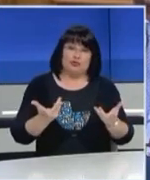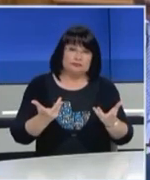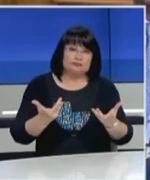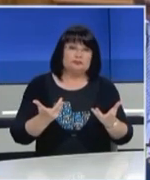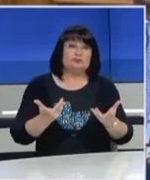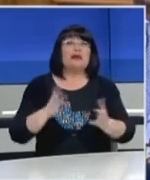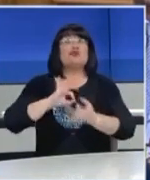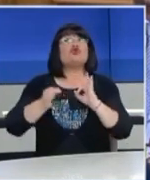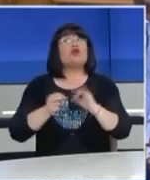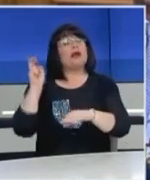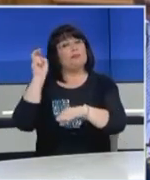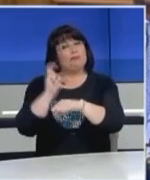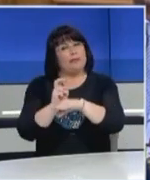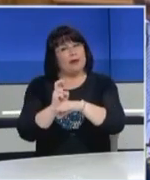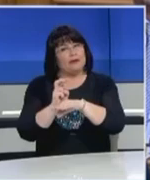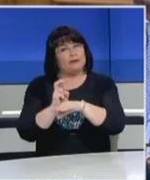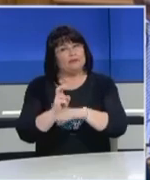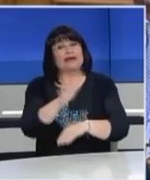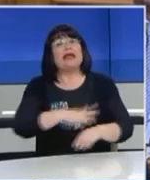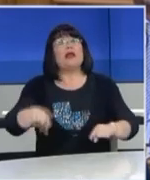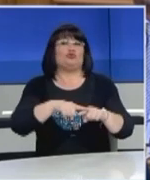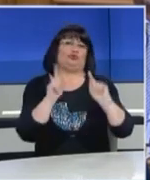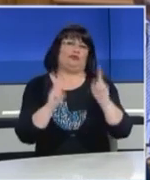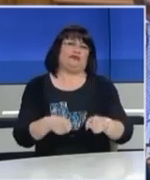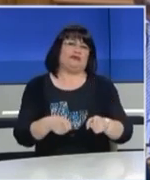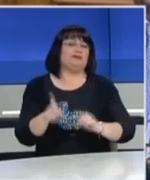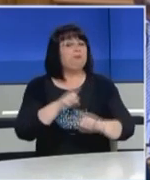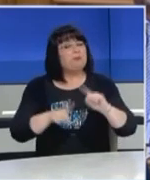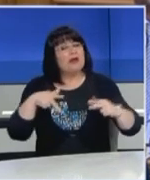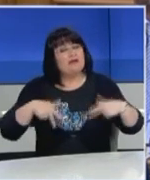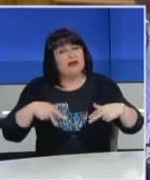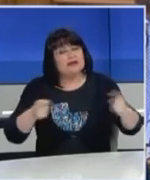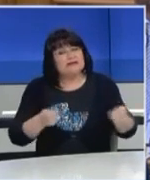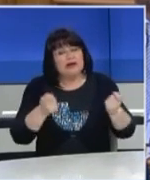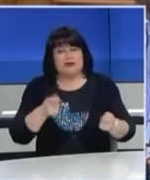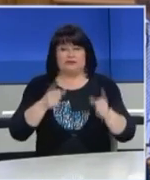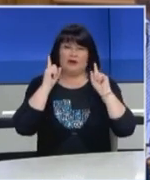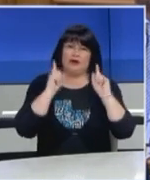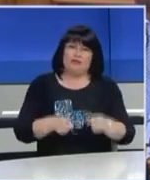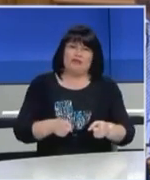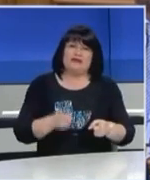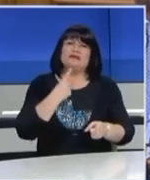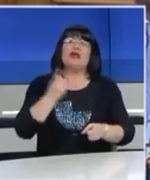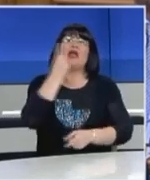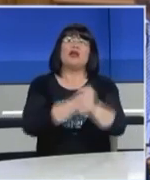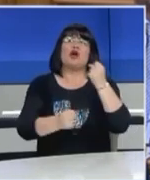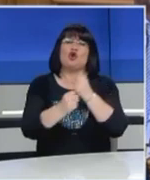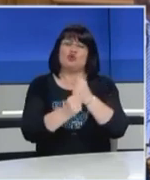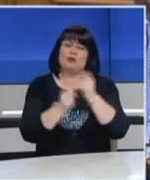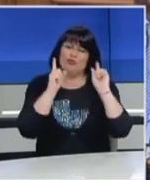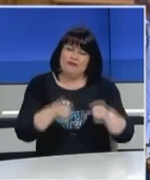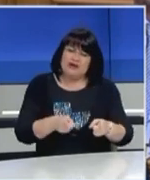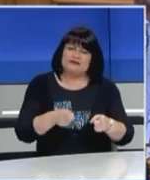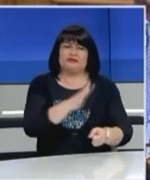στη βάσανο της ιστορίας, αλλά και στην κρίση του ελληνικού λαού. Εσείς κριθήκατε πριν από έναν ακριβώς χρόνο.